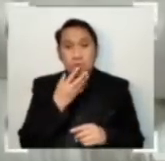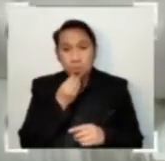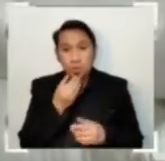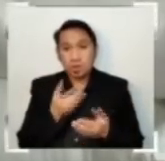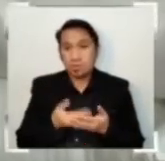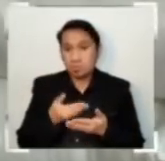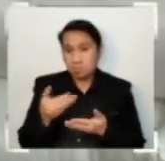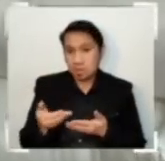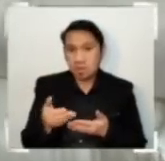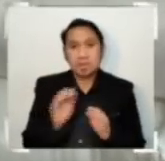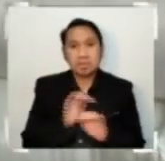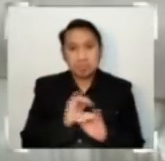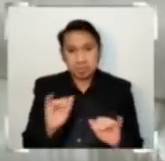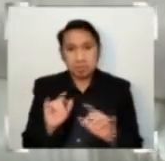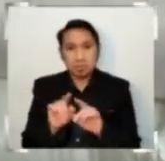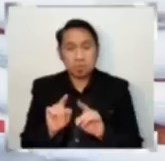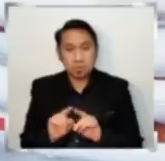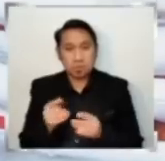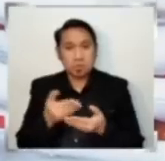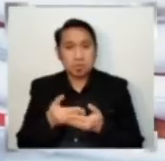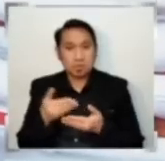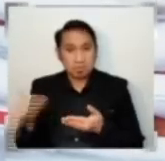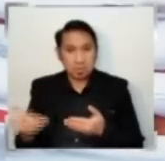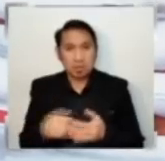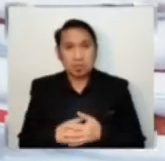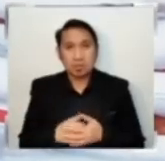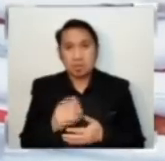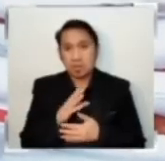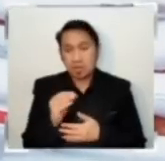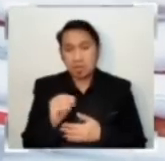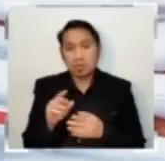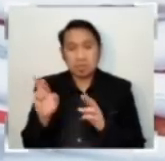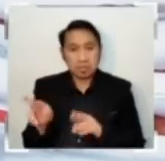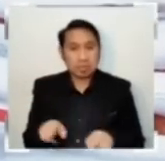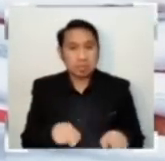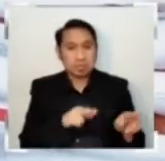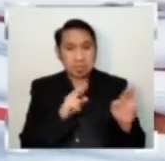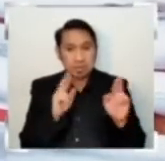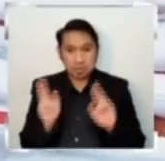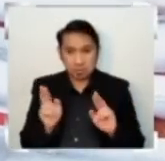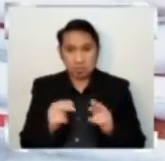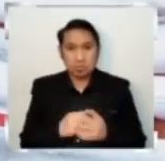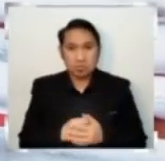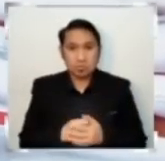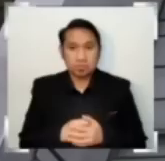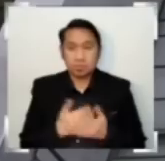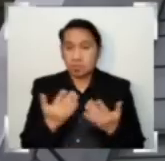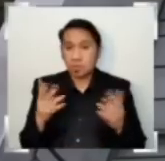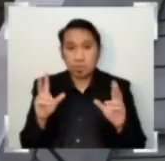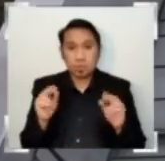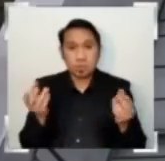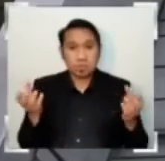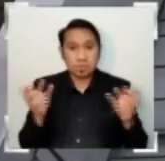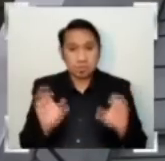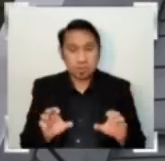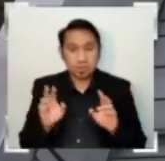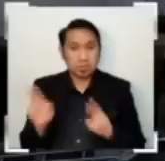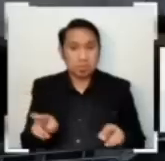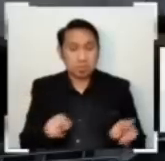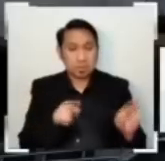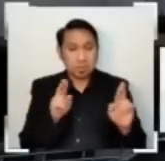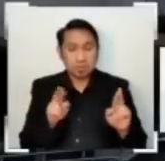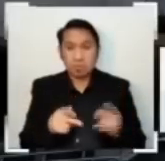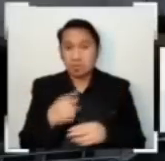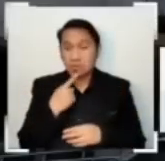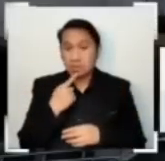rin, sila pa rin yung mga smuggler. So, nare-recycle. So, ito, no chance to recycle. Ayon sa Department of